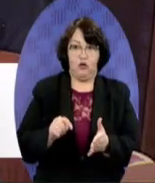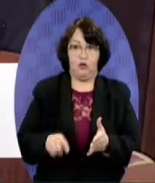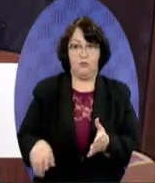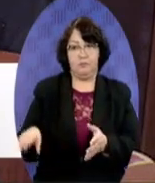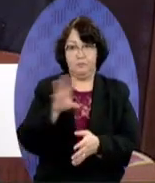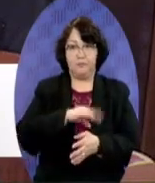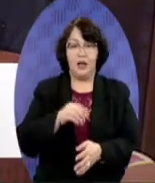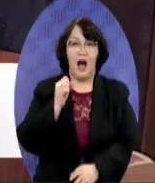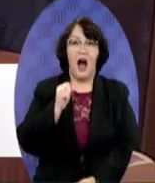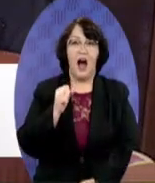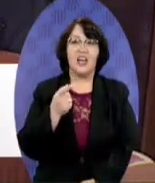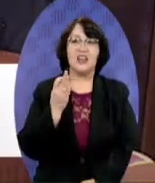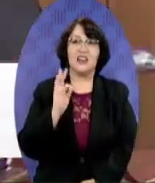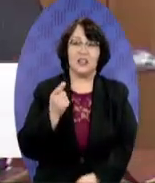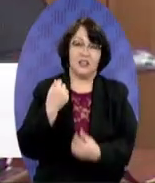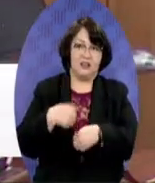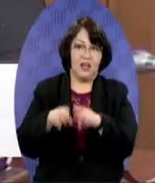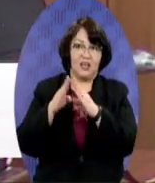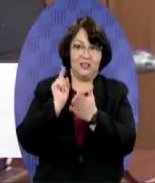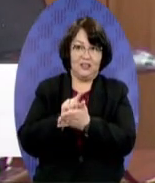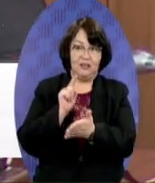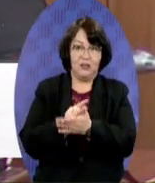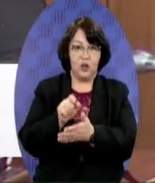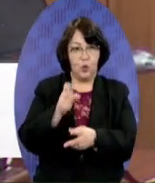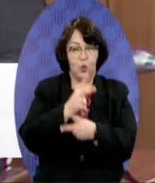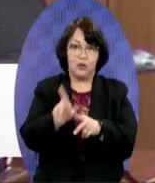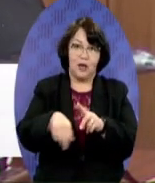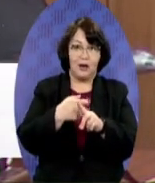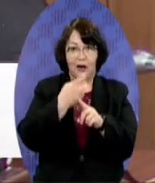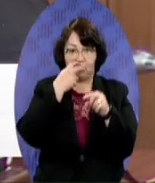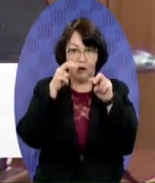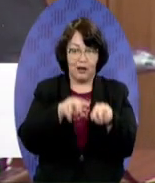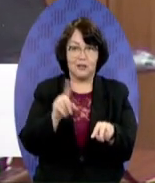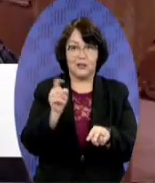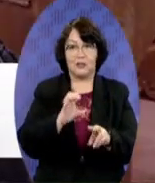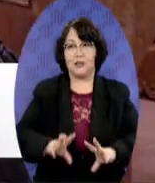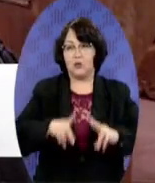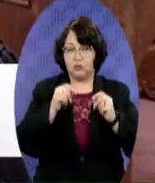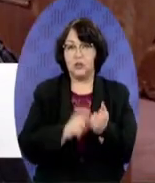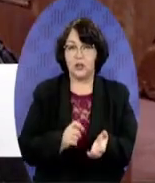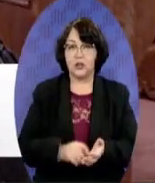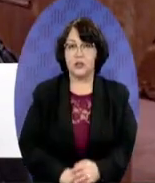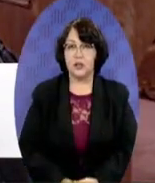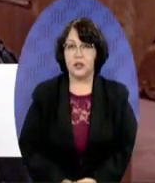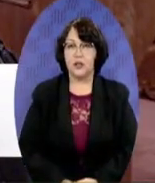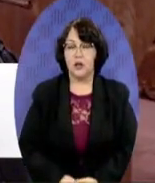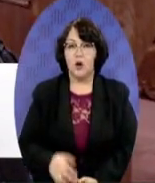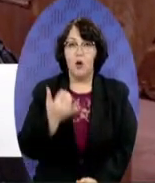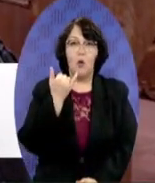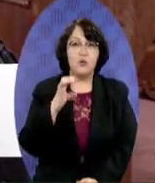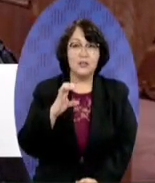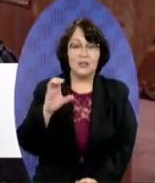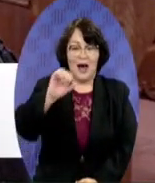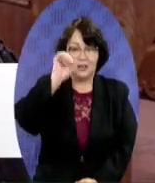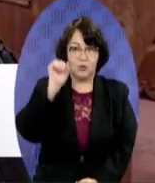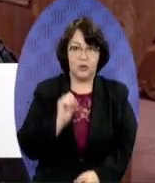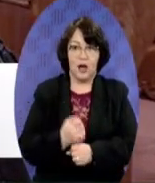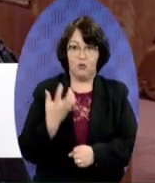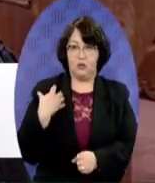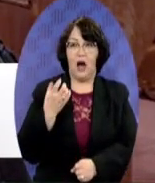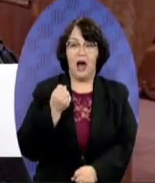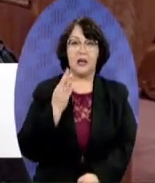бол агентлагийг бол байгуулад өгчээ. Эргэж энэ хуулинд бол харах зүйл бас байгаа маа гэж хэлээд байгаа. Манай улсад усны асуудал хариуцсан агентлаг